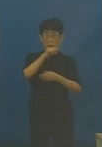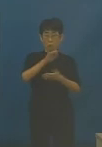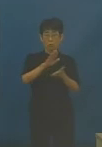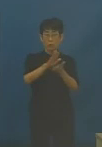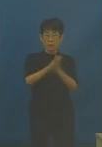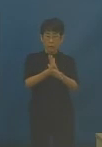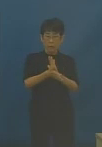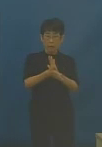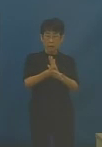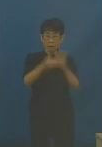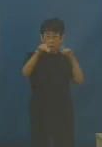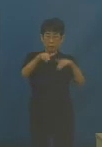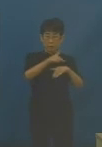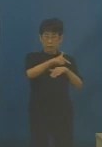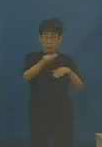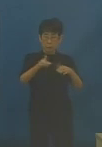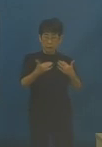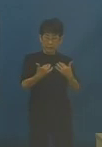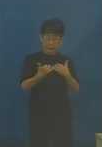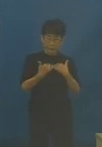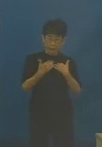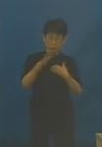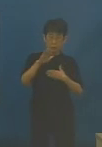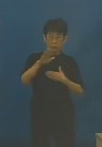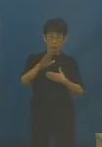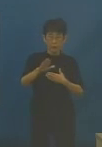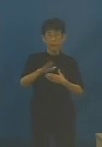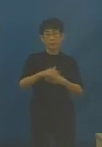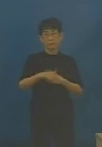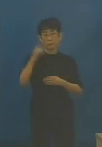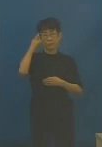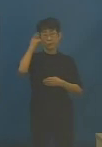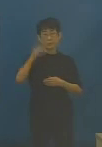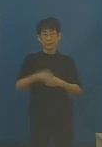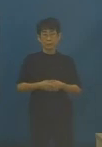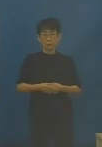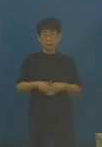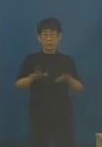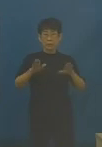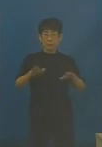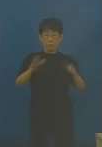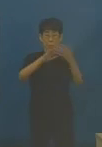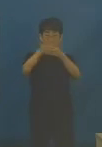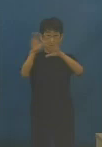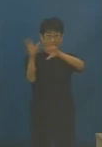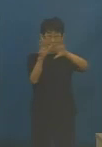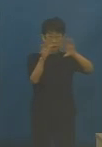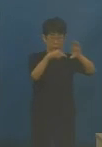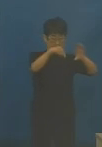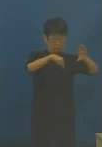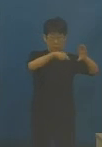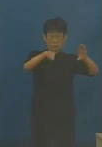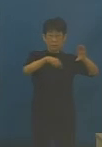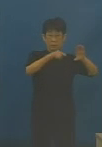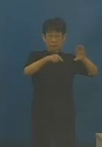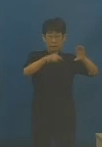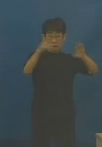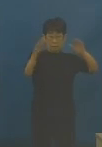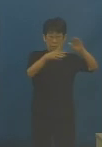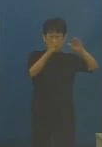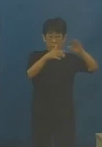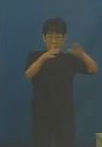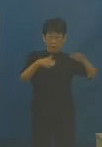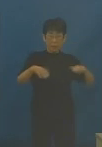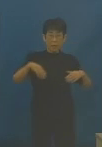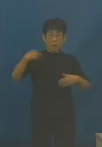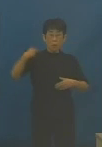とは限らない状況になってきました。今現在もこの台風から送り出されます暖